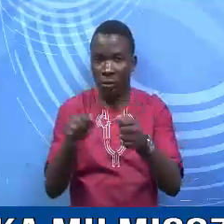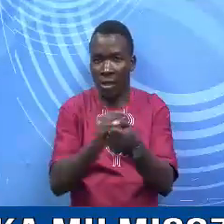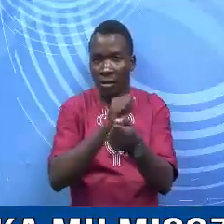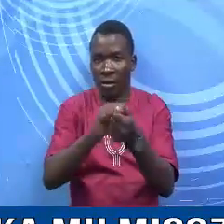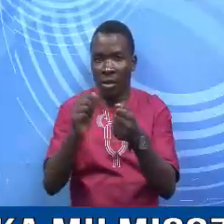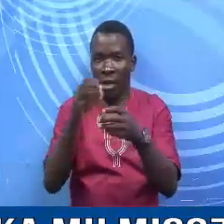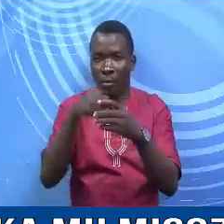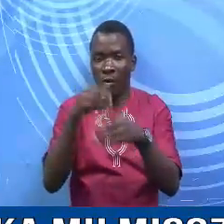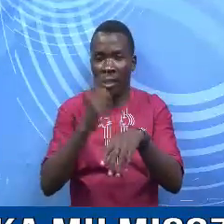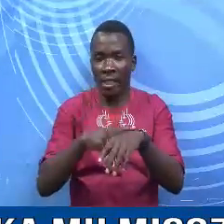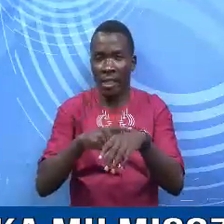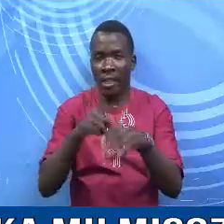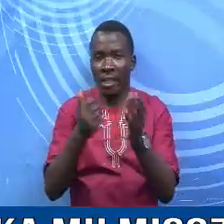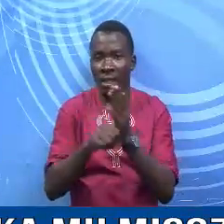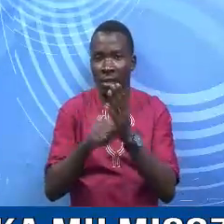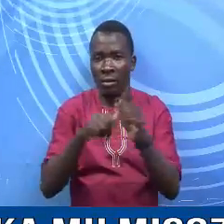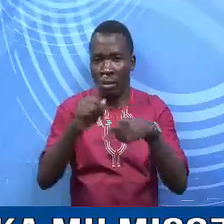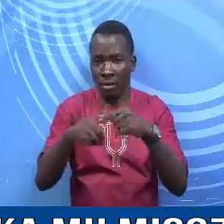kidashakiwe igisubizo kirambye.